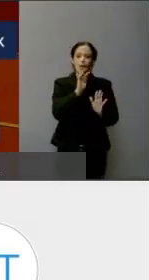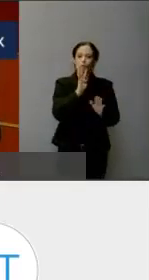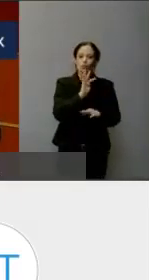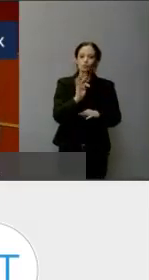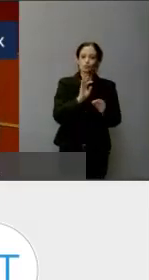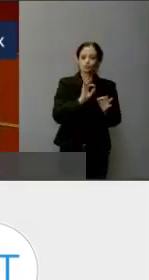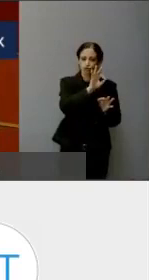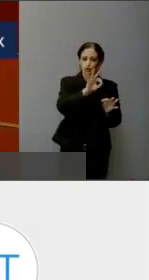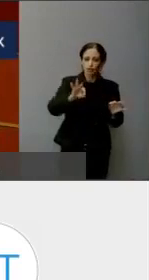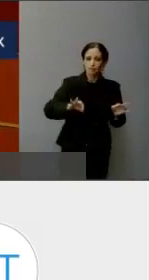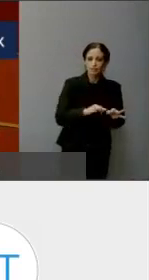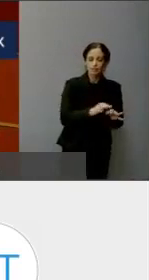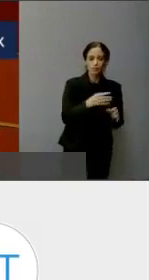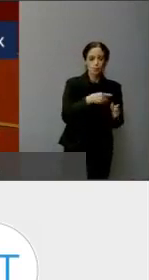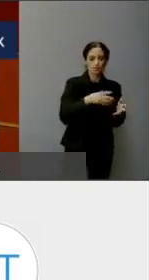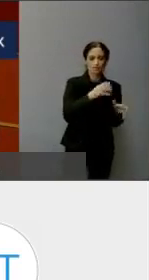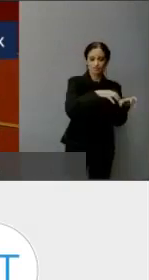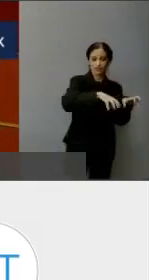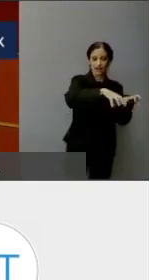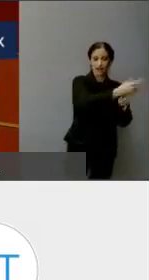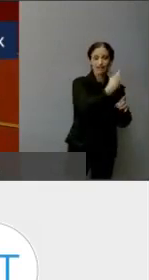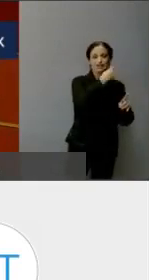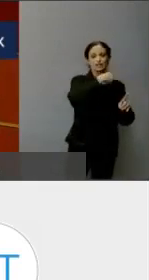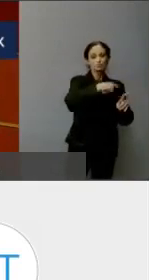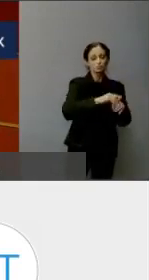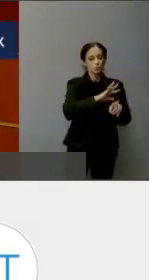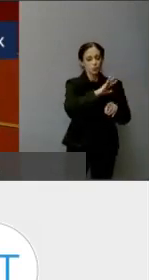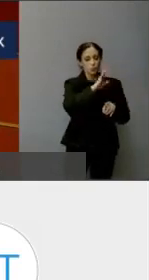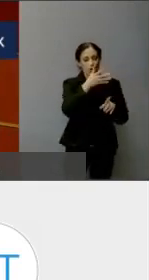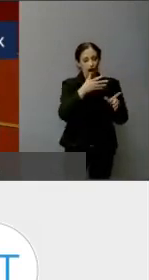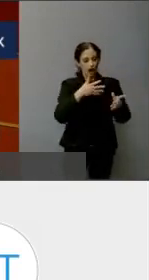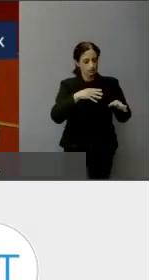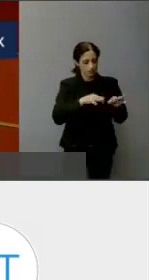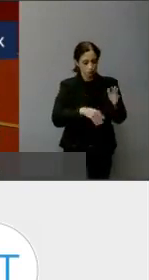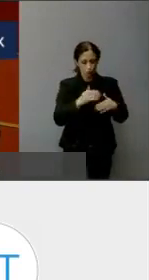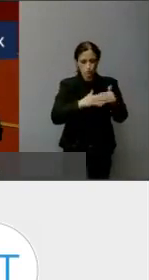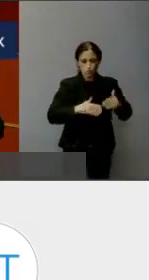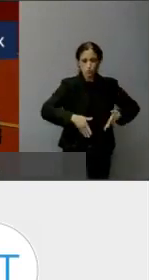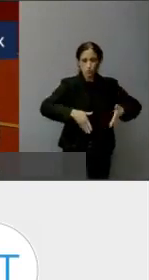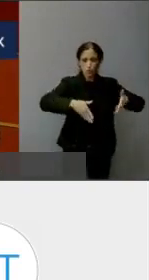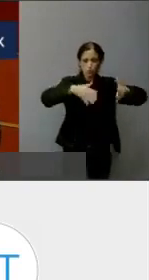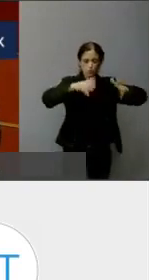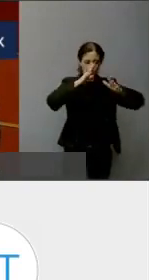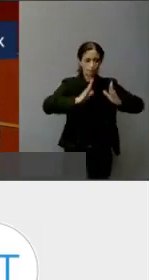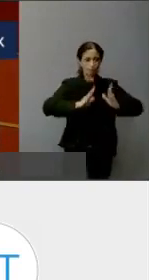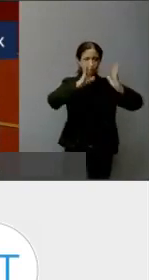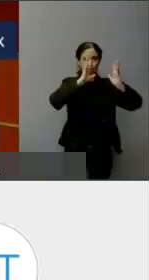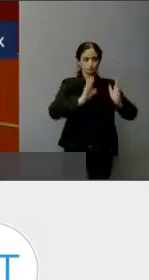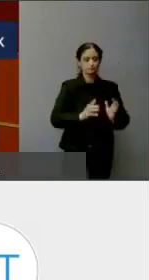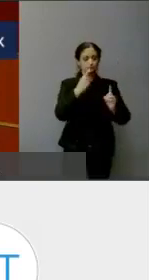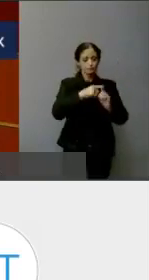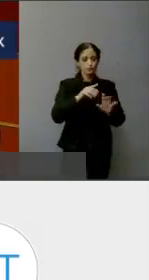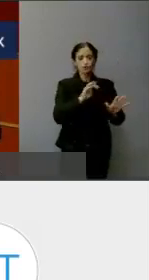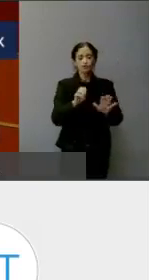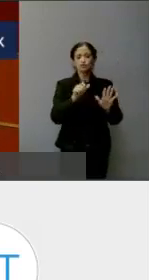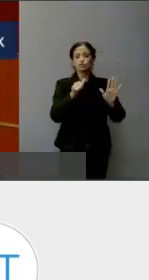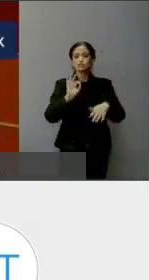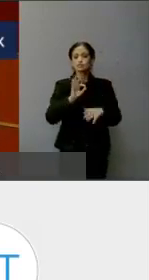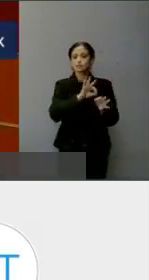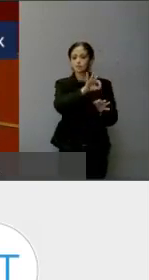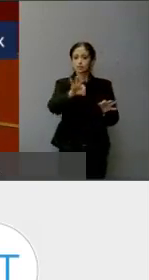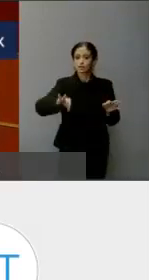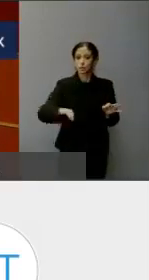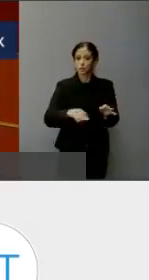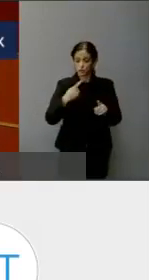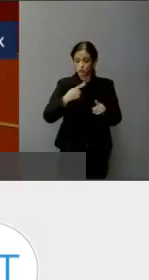sommiamo 2235 metri quadri di edifici di routine e diventano anche questi residenze poi ci sono 960 metri quadri aumento del